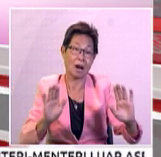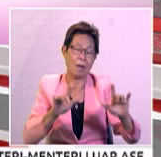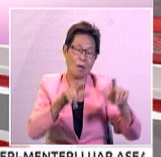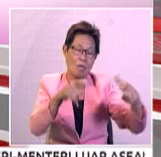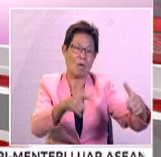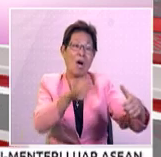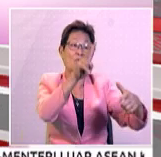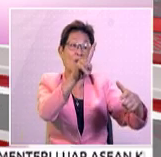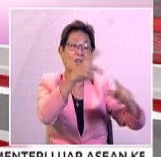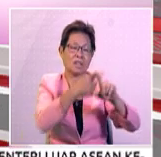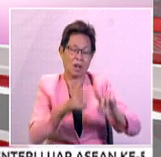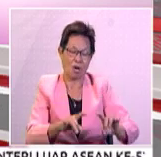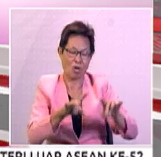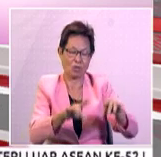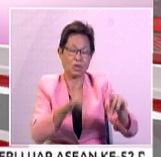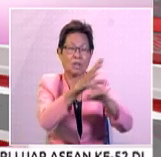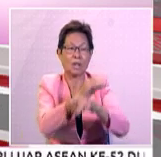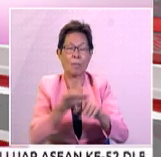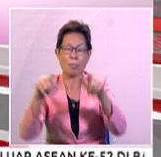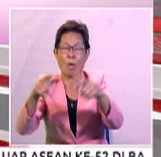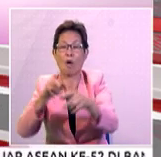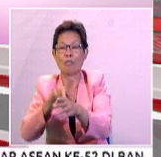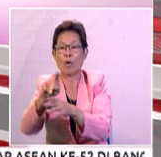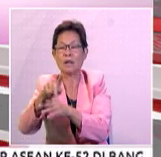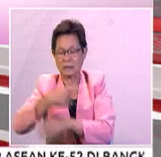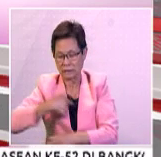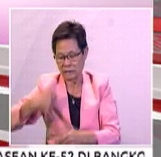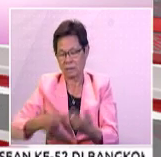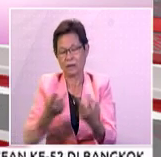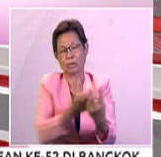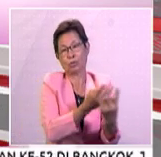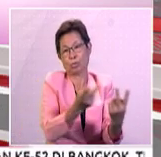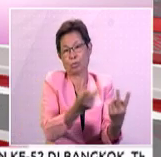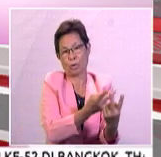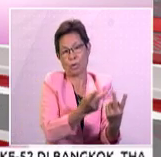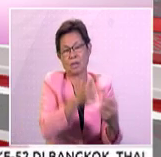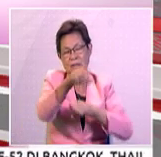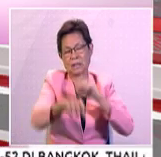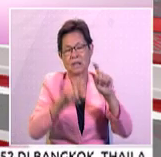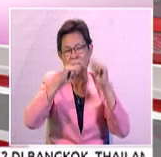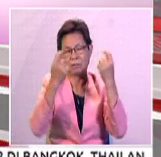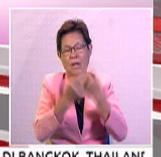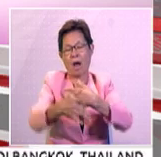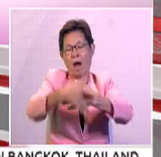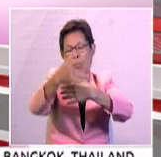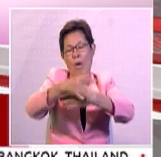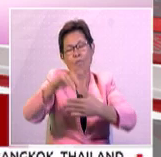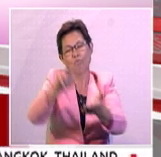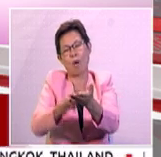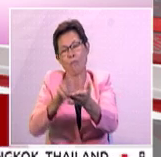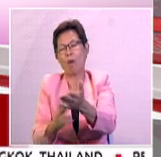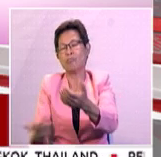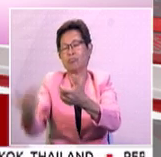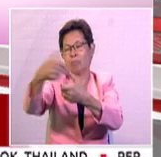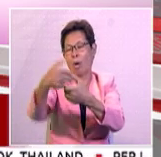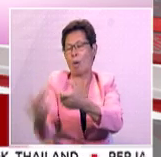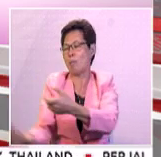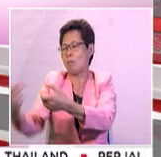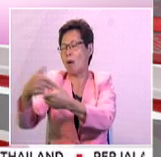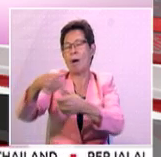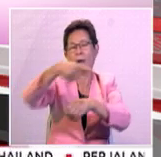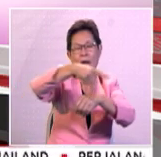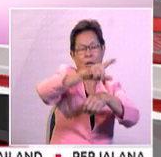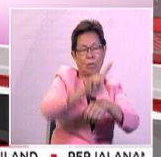Pasukan VeloFit dari Australia dan pasukan profesional China Leaf Pro Cycling Team antara pasukan awal yang mengesahkan penyertaan pada Le Tour